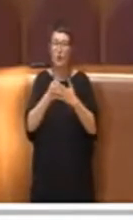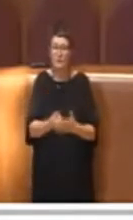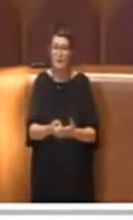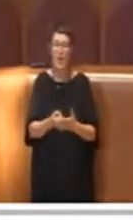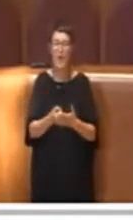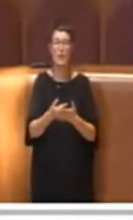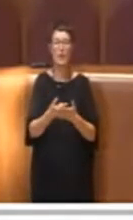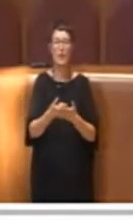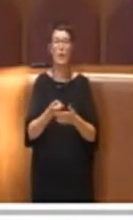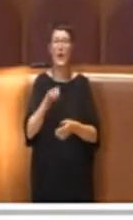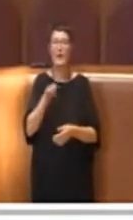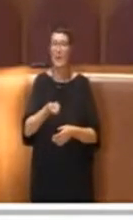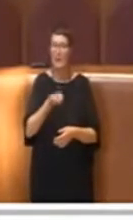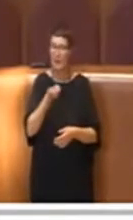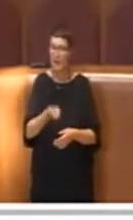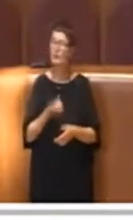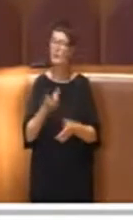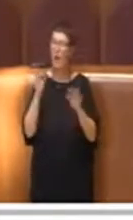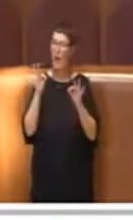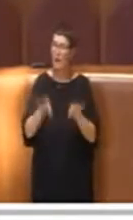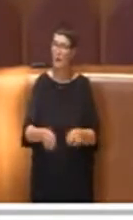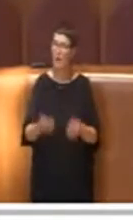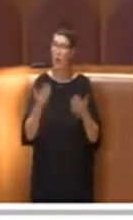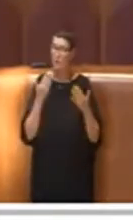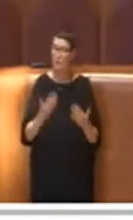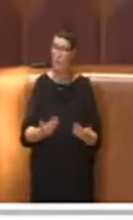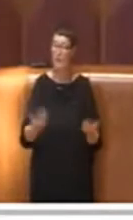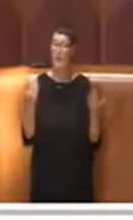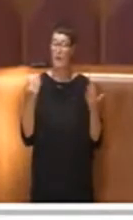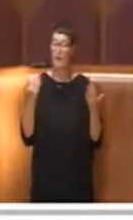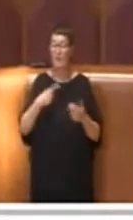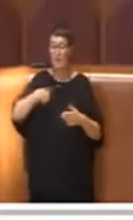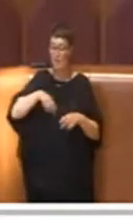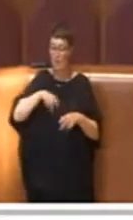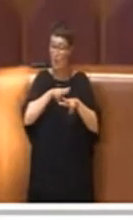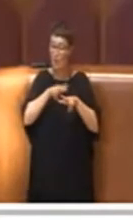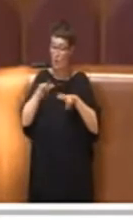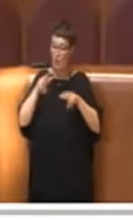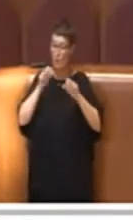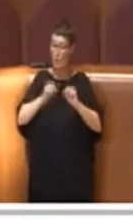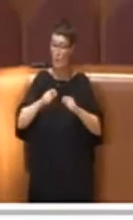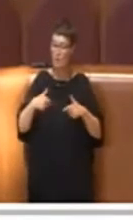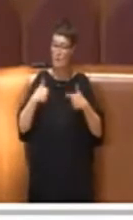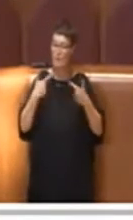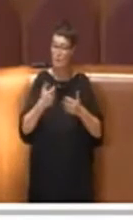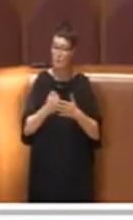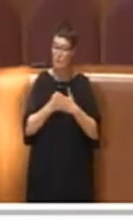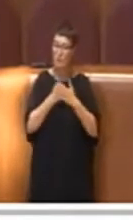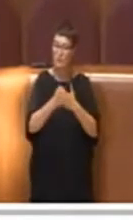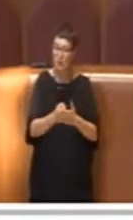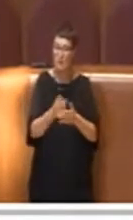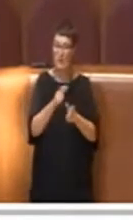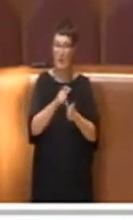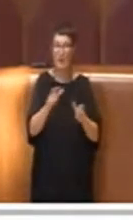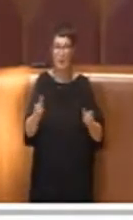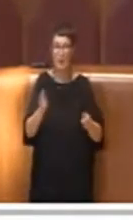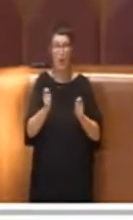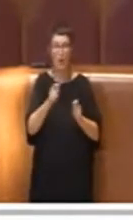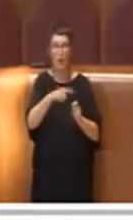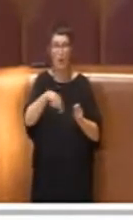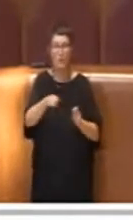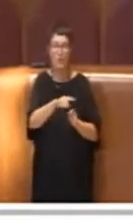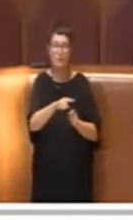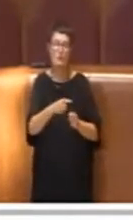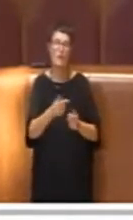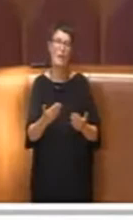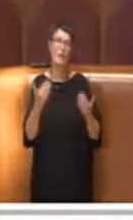può fornire però una leva importante al commercio perché esca al più presto da questa crisi nel rispetto delle imprese e dei lavoratori.